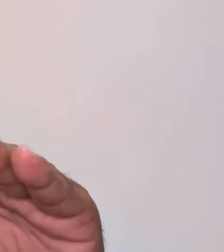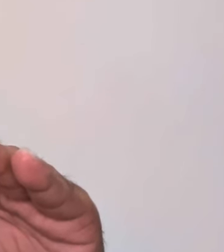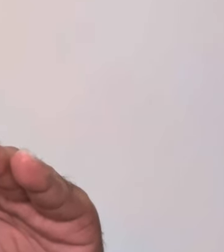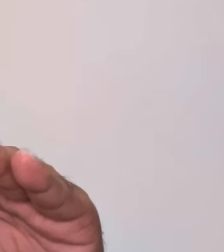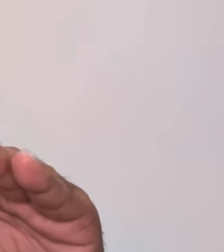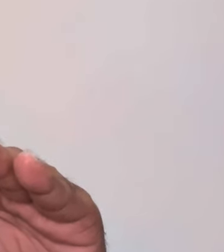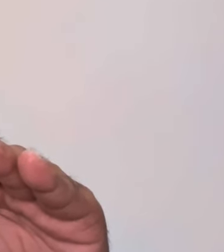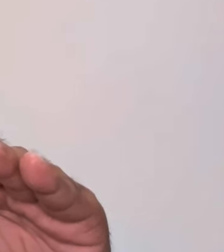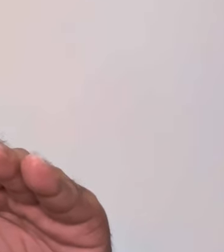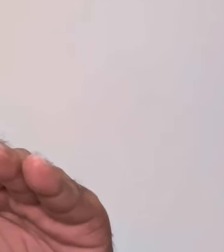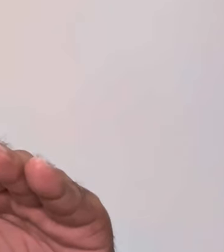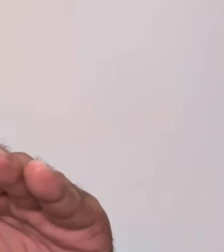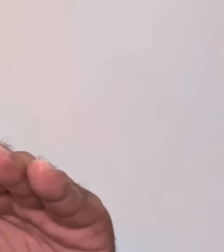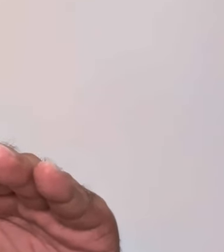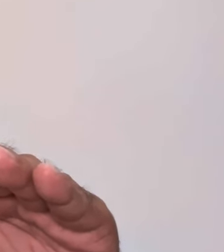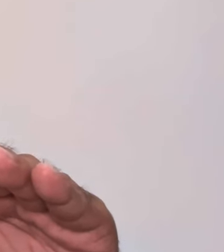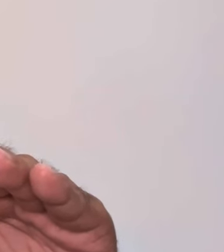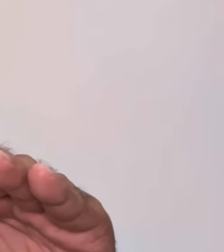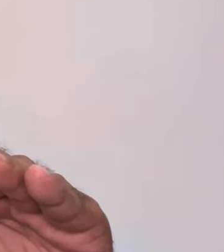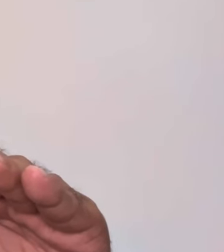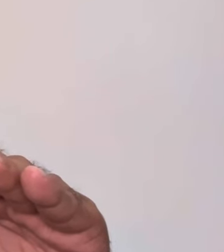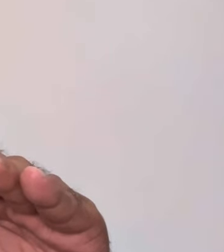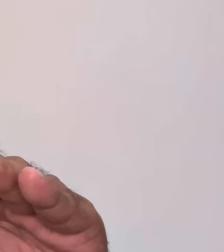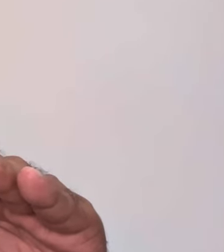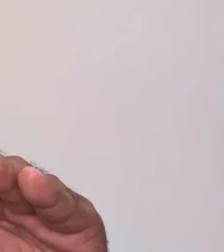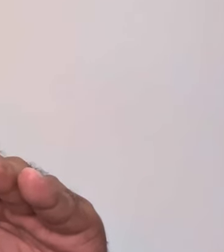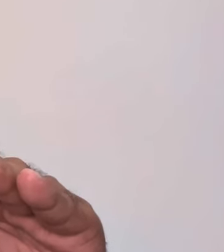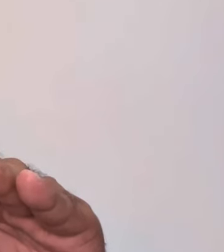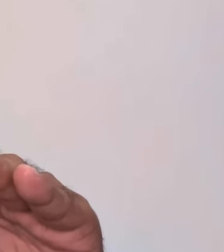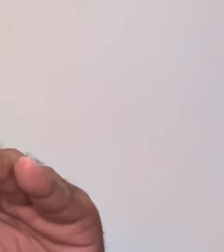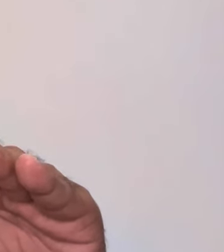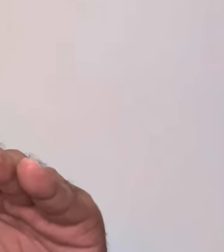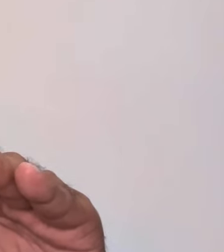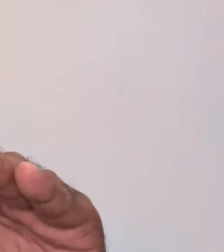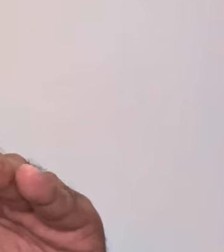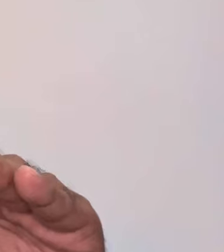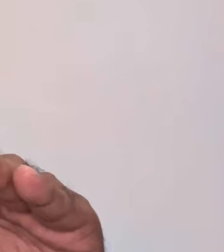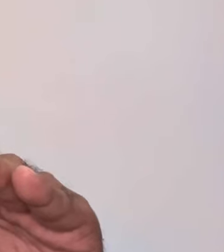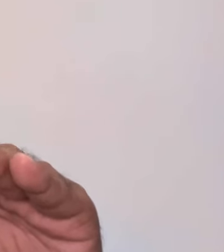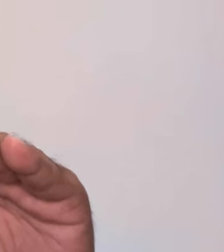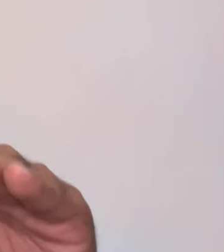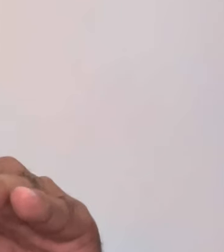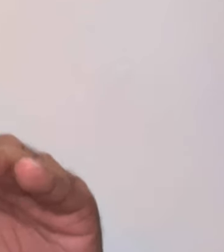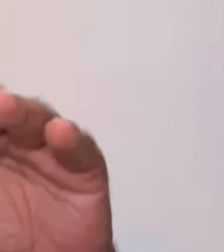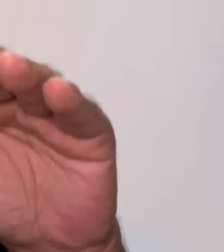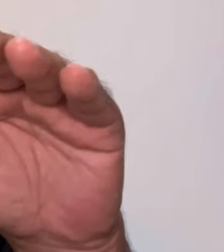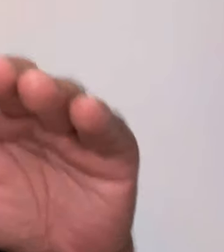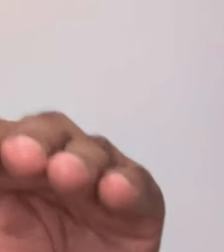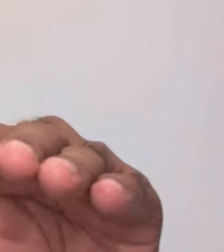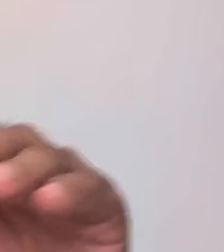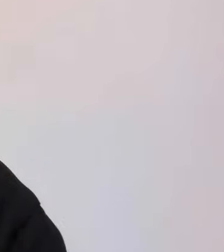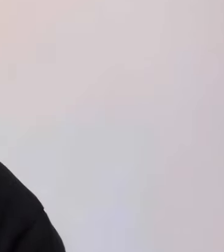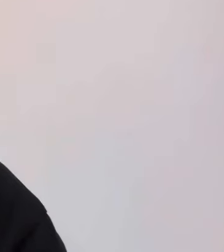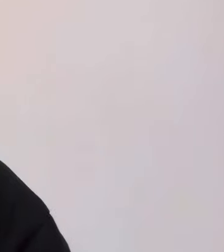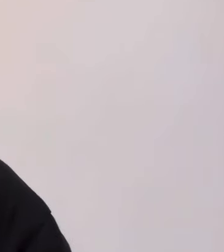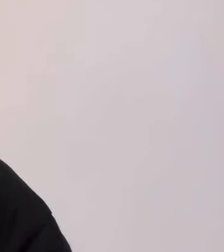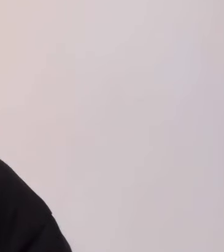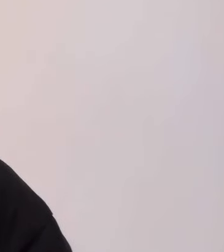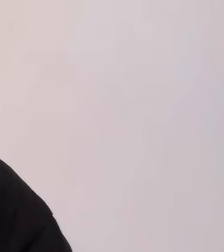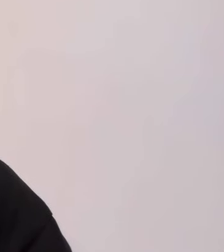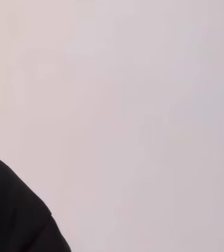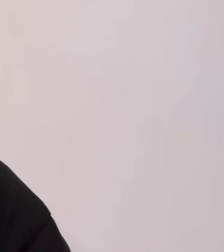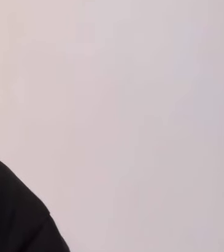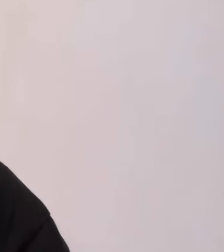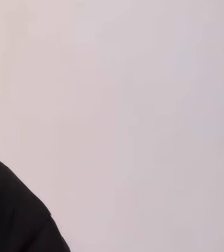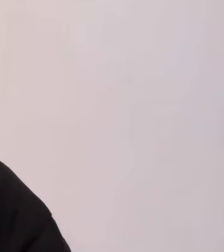なぜかオスプレイは右に曲がるんです。なぜか、その先にはキャンプホ